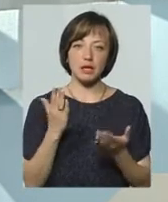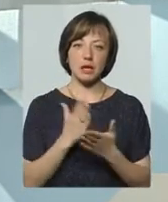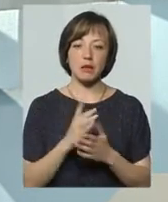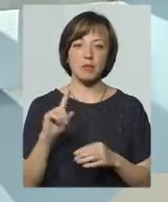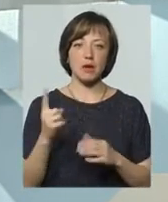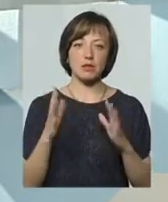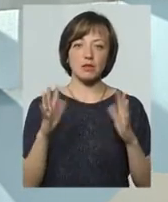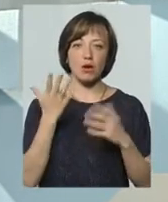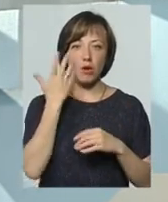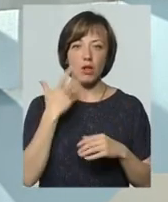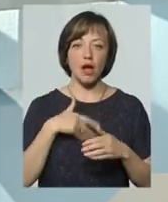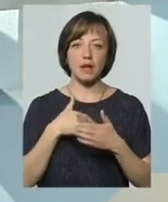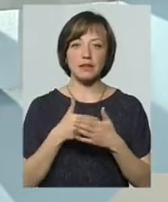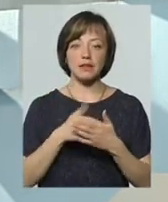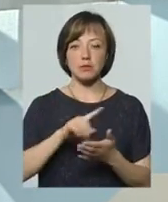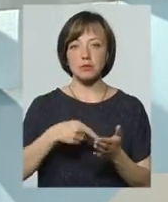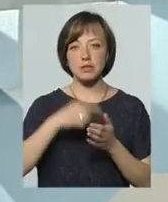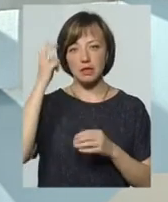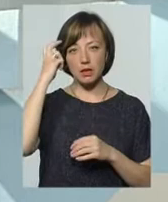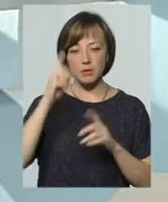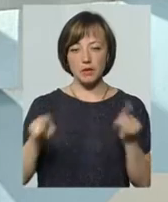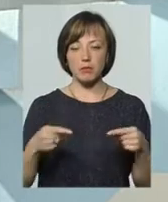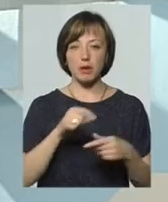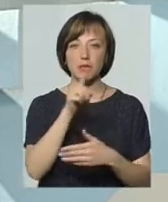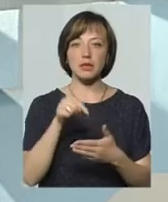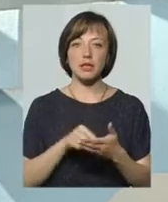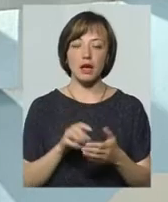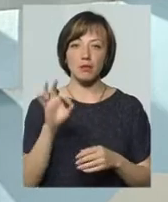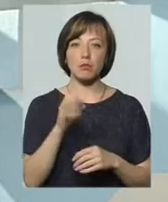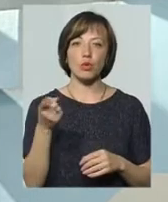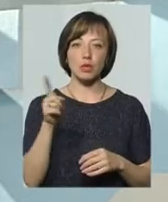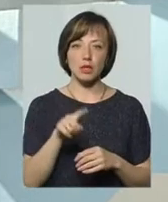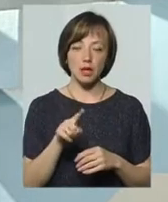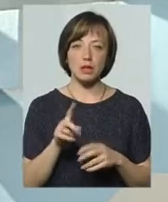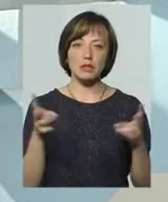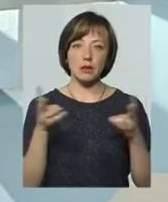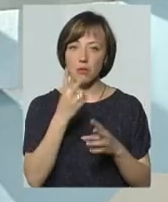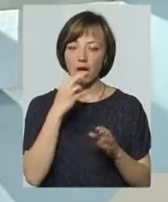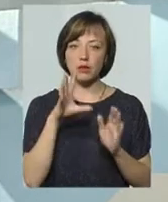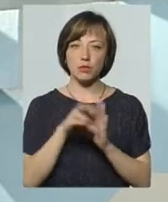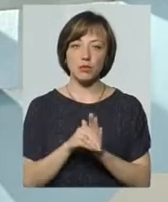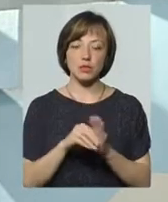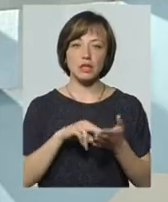коли активісти в місті Києві піднімають питання про те, що слід адаптовувати